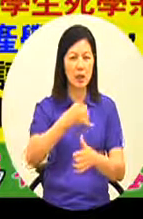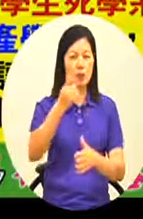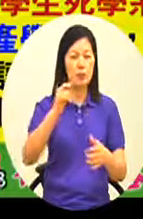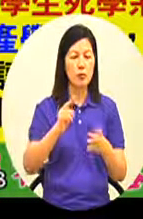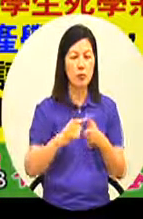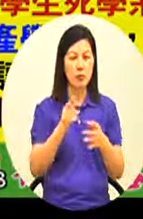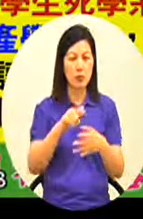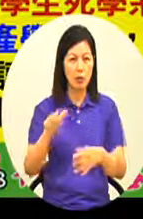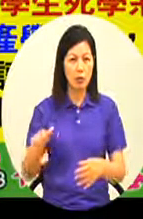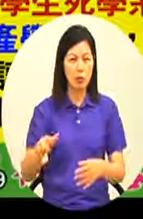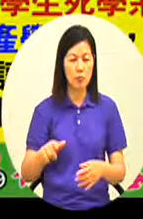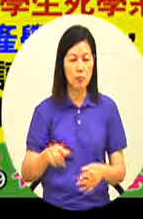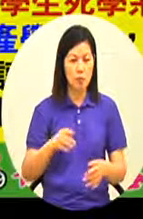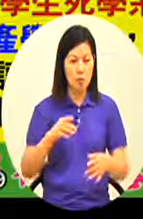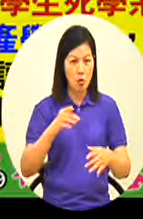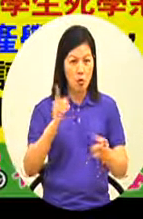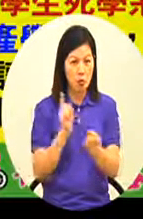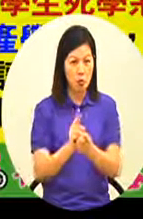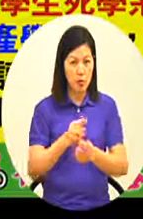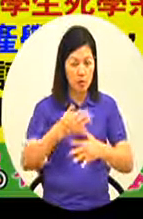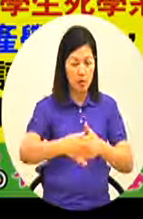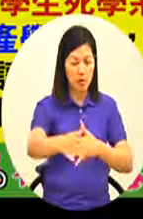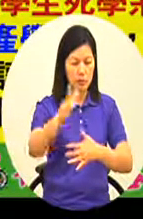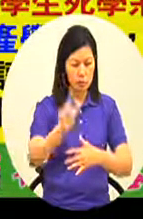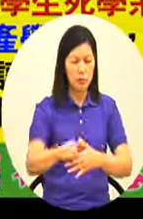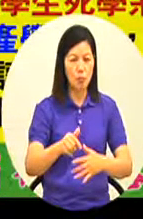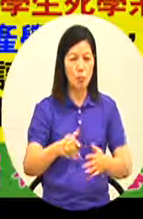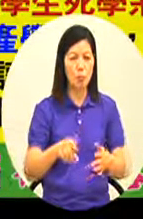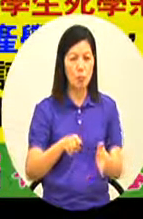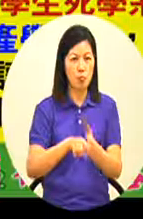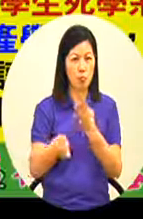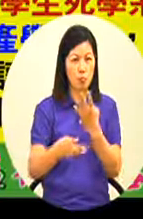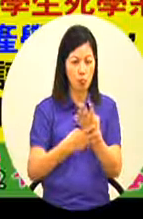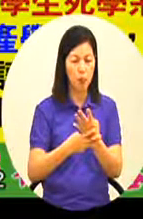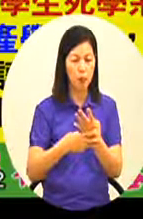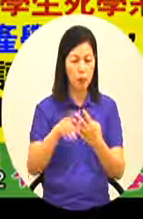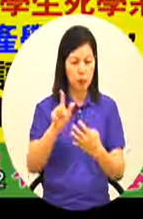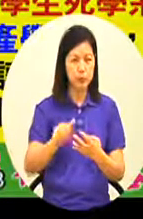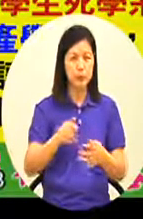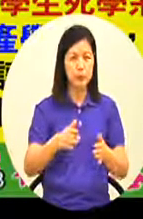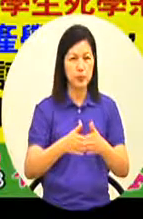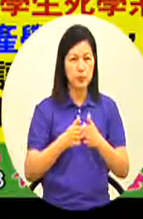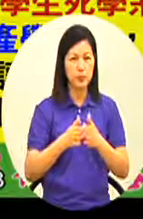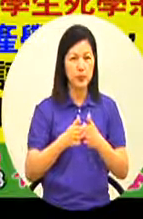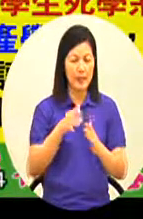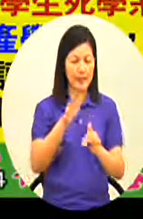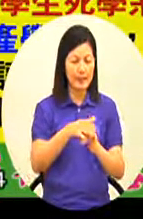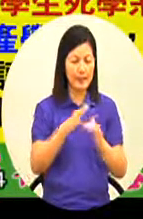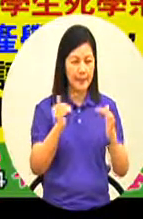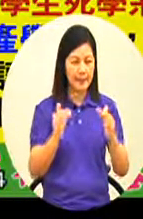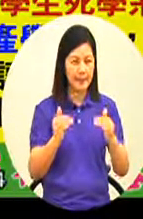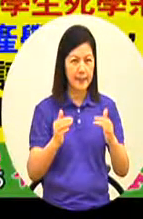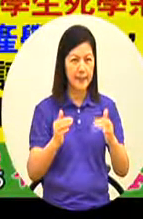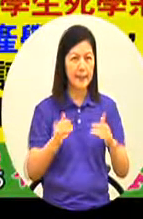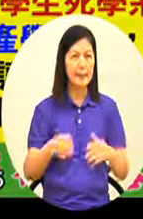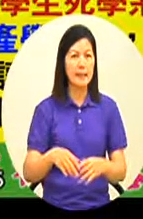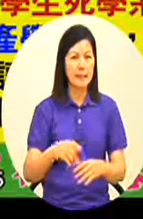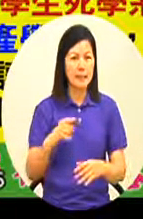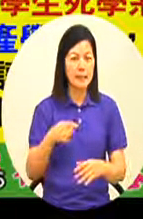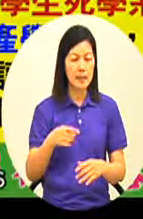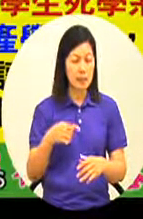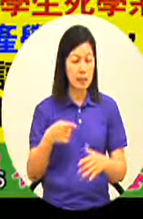悉事业专业，他必须熟悉专业的葬礼礼俗知识及